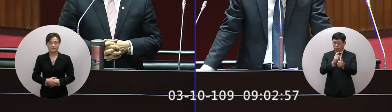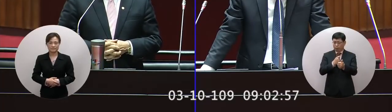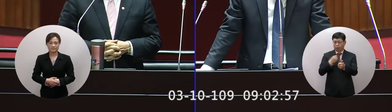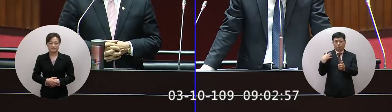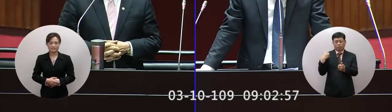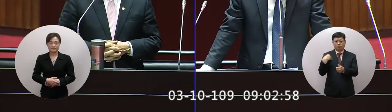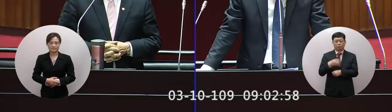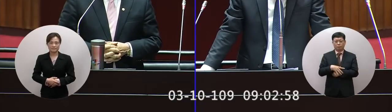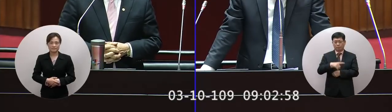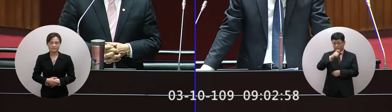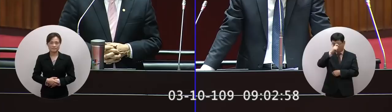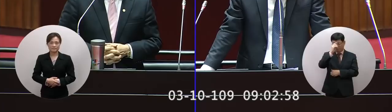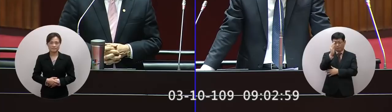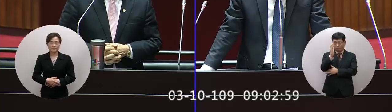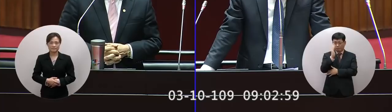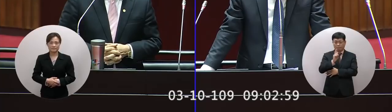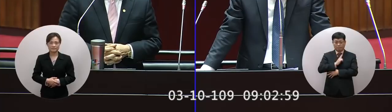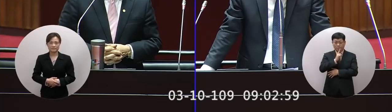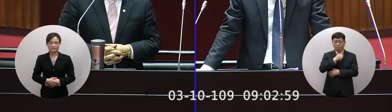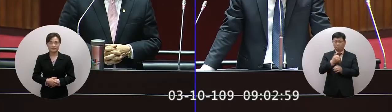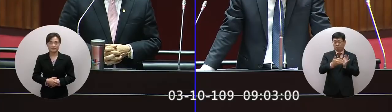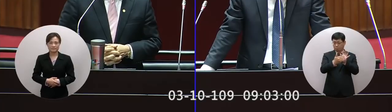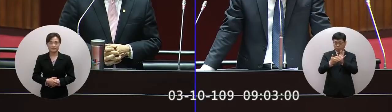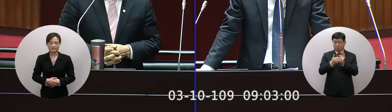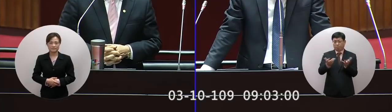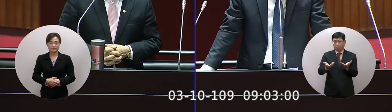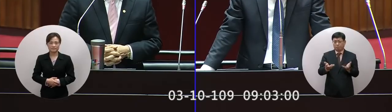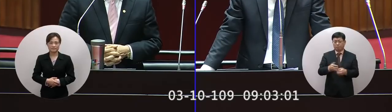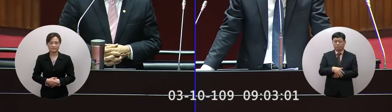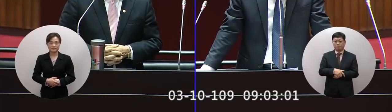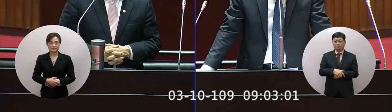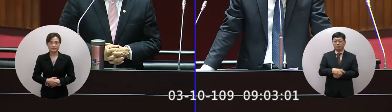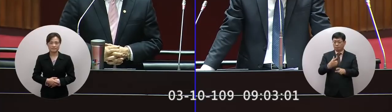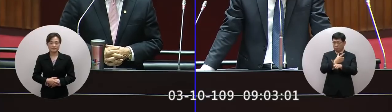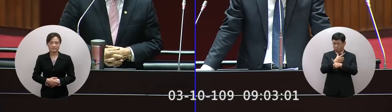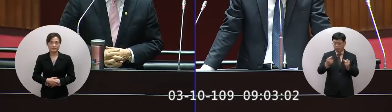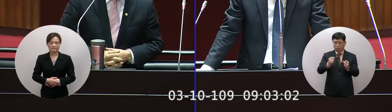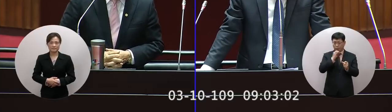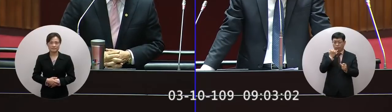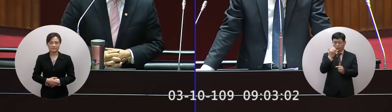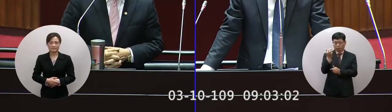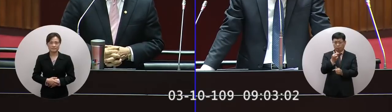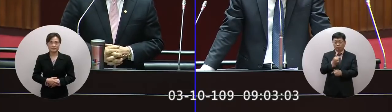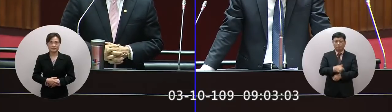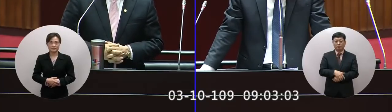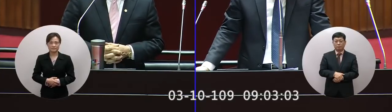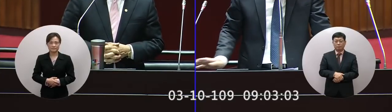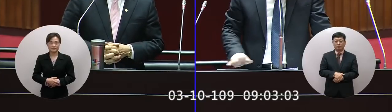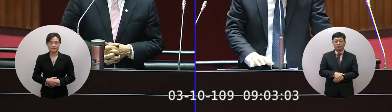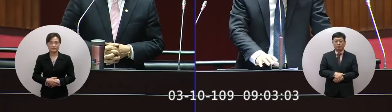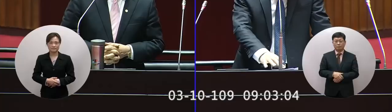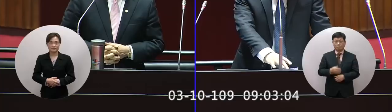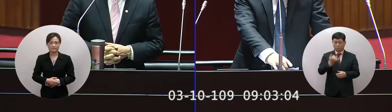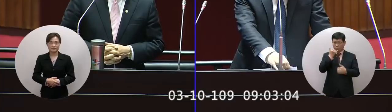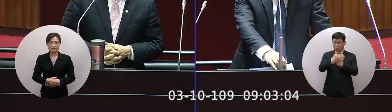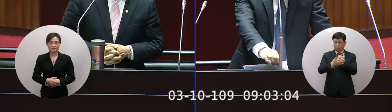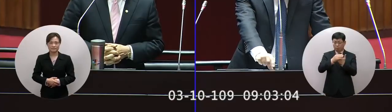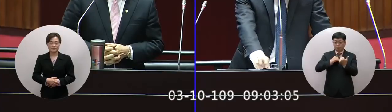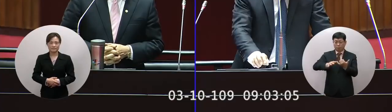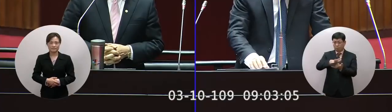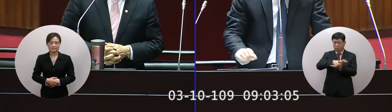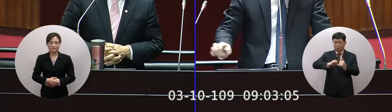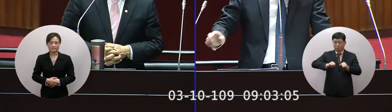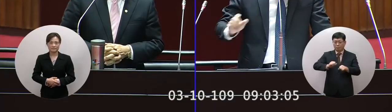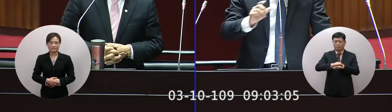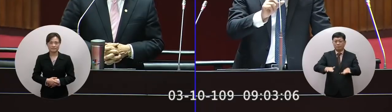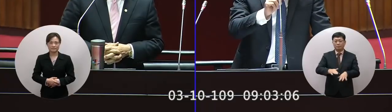立场，希望政府在所有的防疫工作上面能够做得确实到位啊，最后确保国人的健康